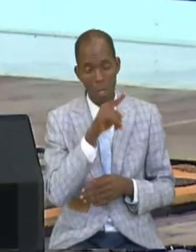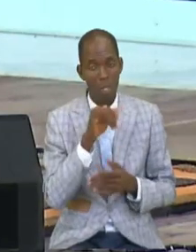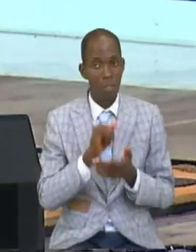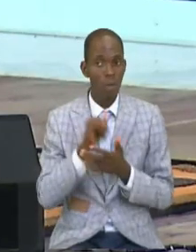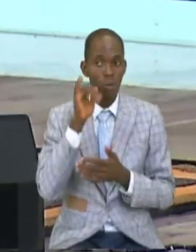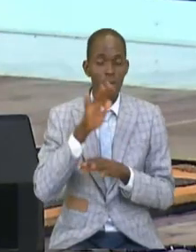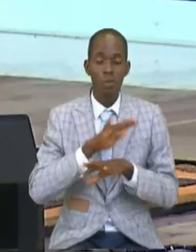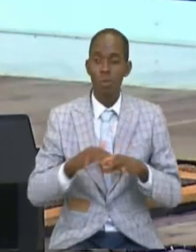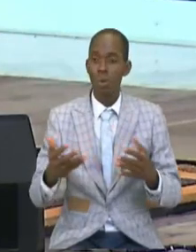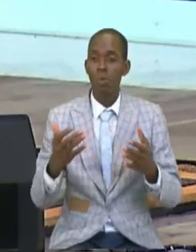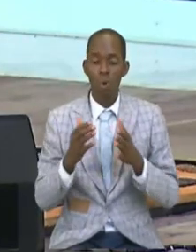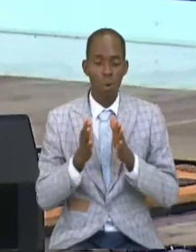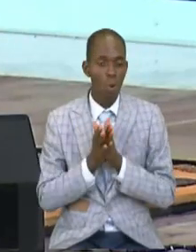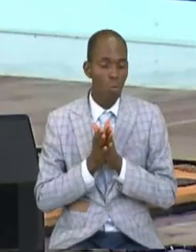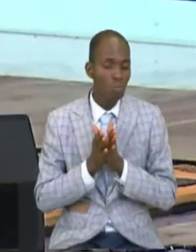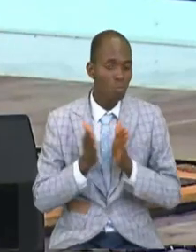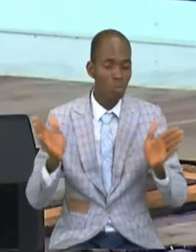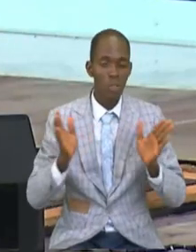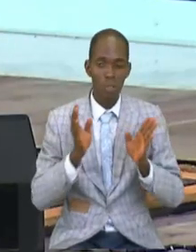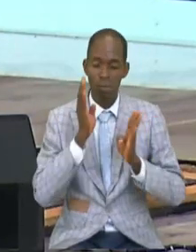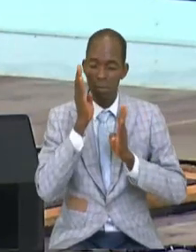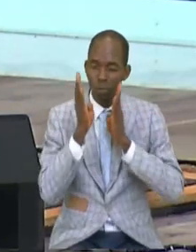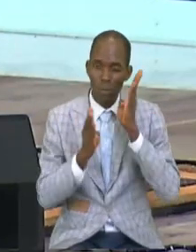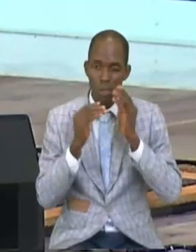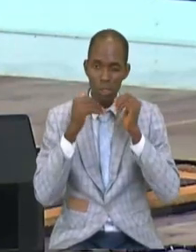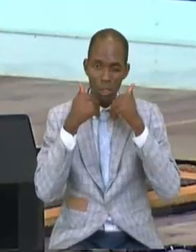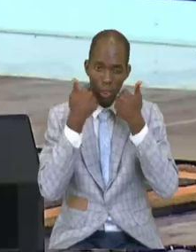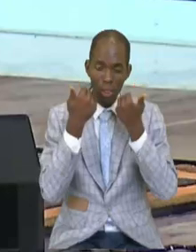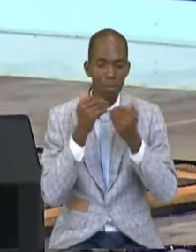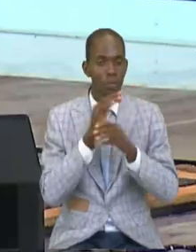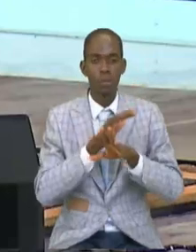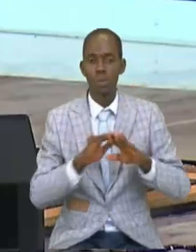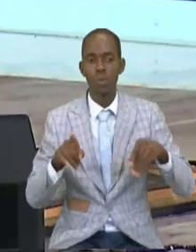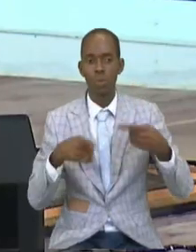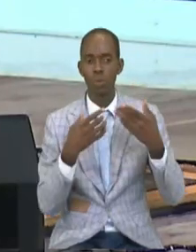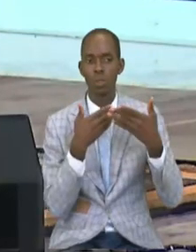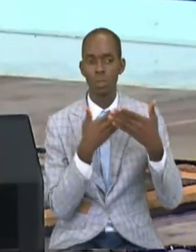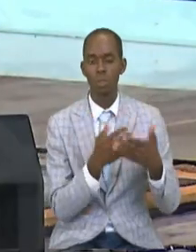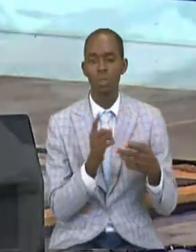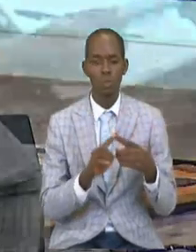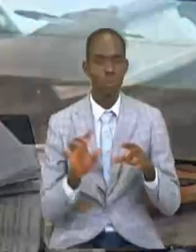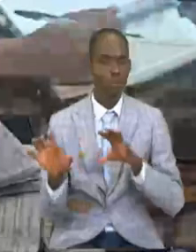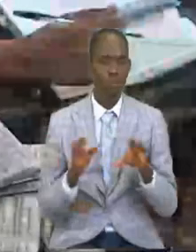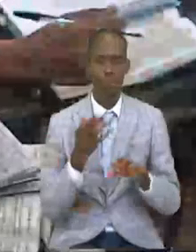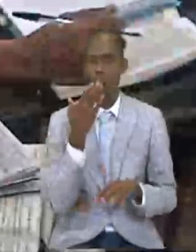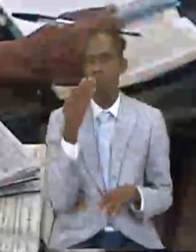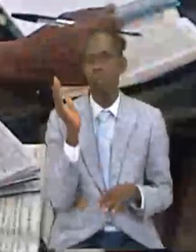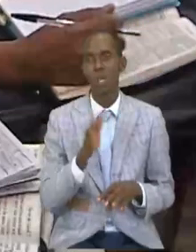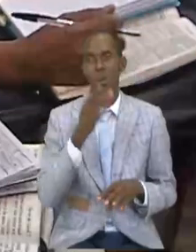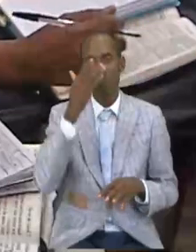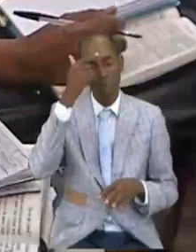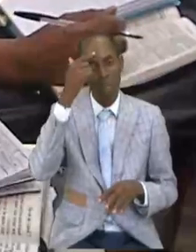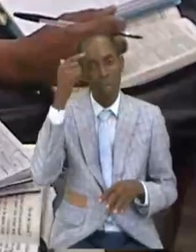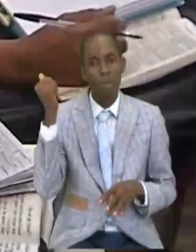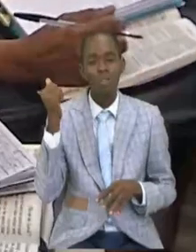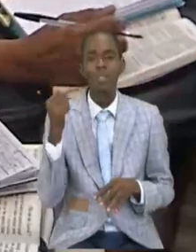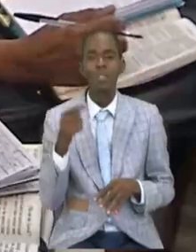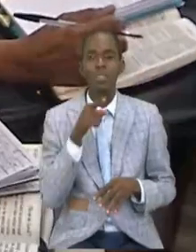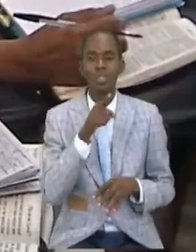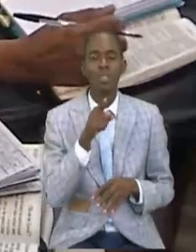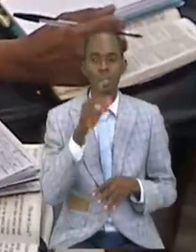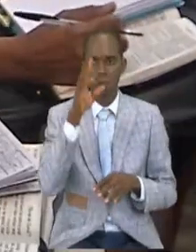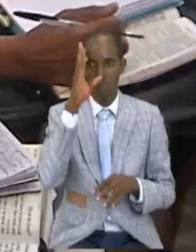là, si tu ne veux pas une honte publique, ah, faut pas t'approcher de lui pour lui faire du mal, hein.